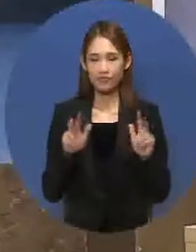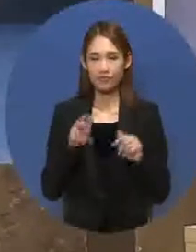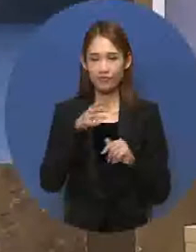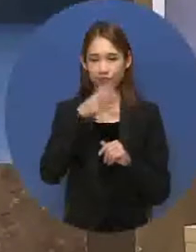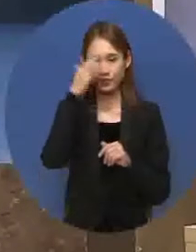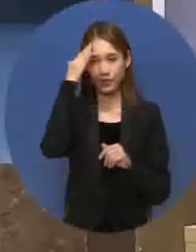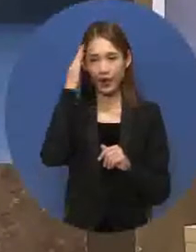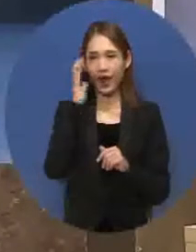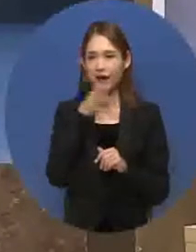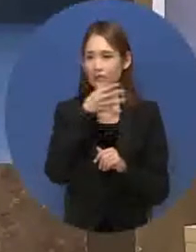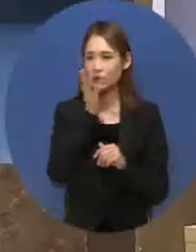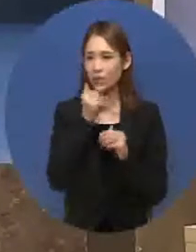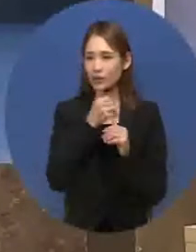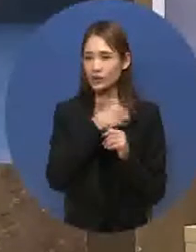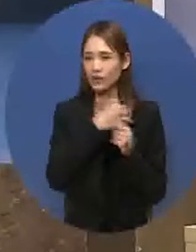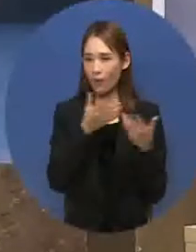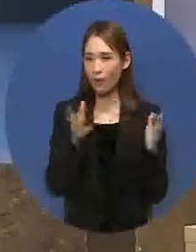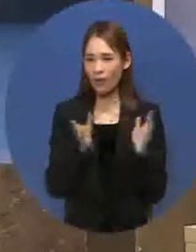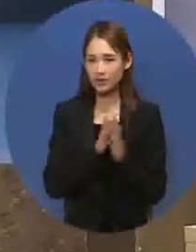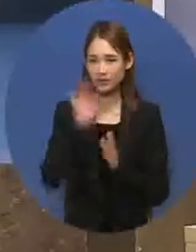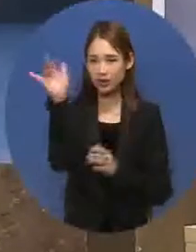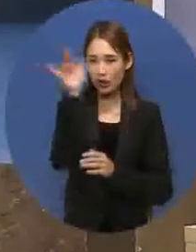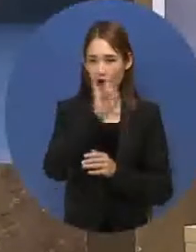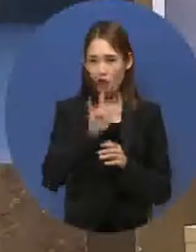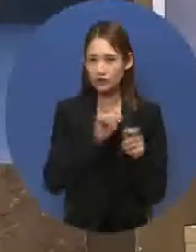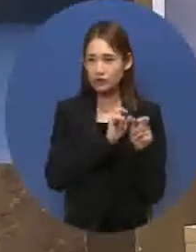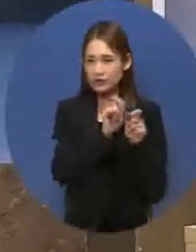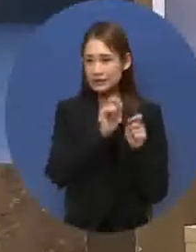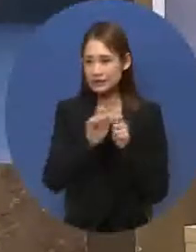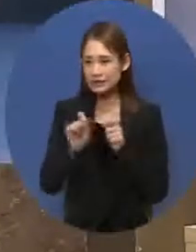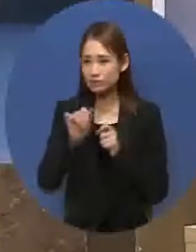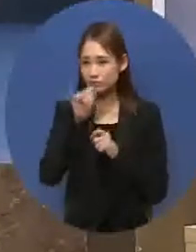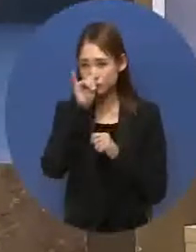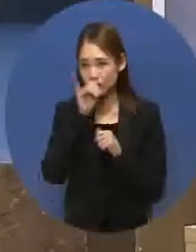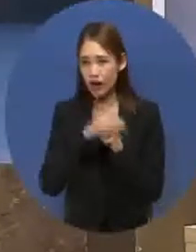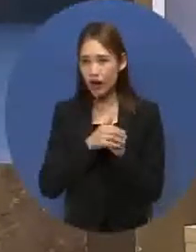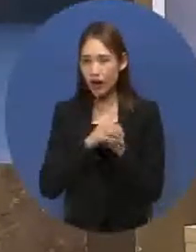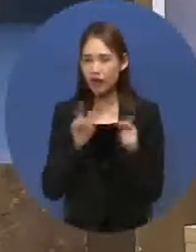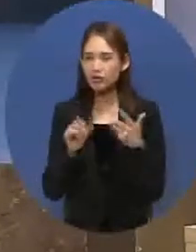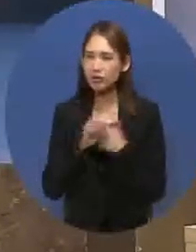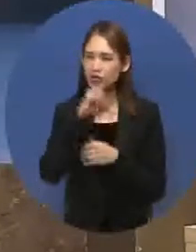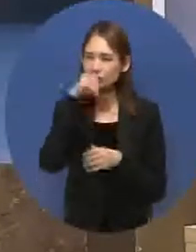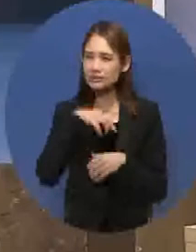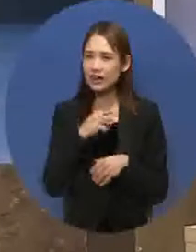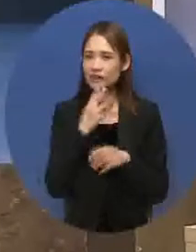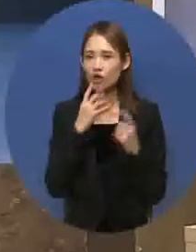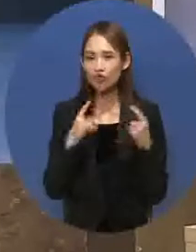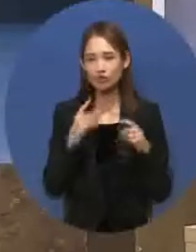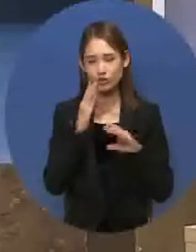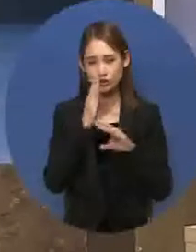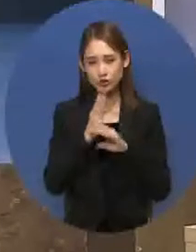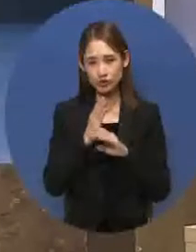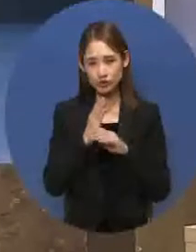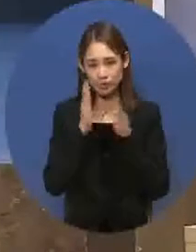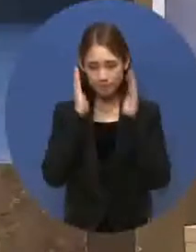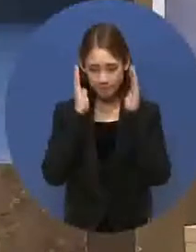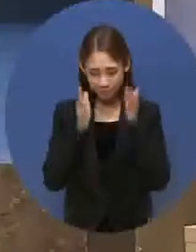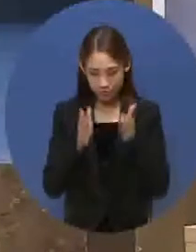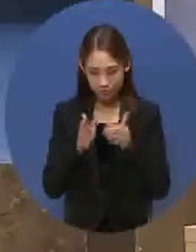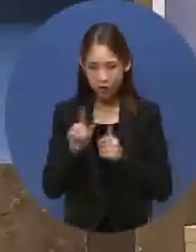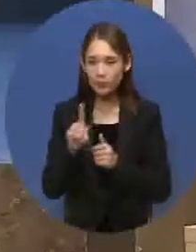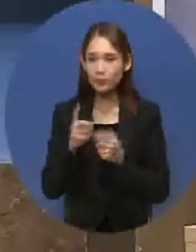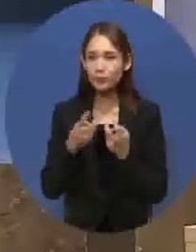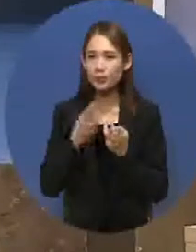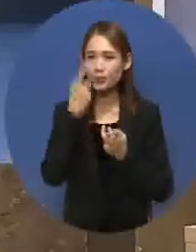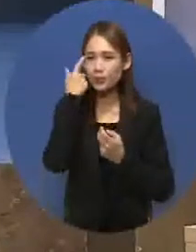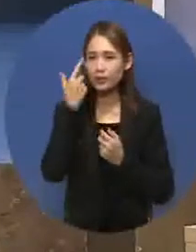이 대한노인회는 전국적으로 지부가 있나요? 아니면은 예. 그냥 서울 수도권에만 이, 예. 중심으로